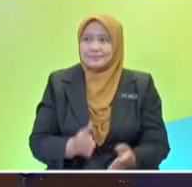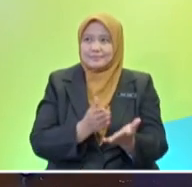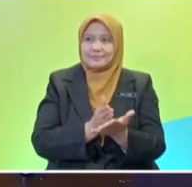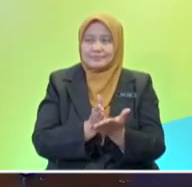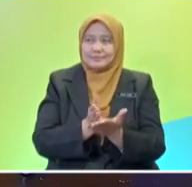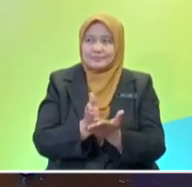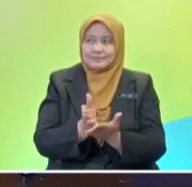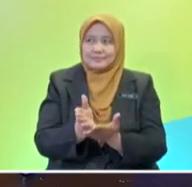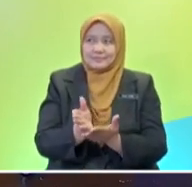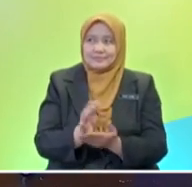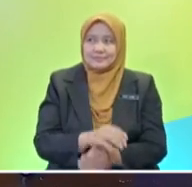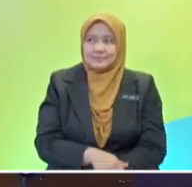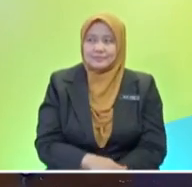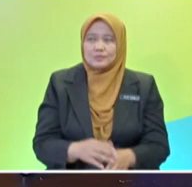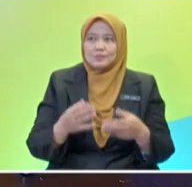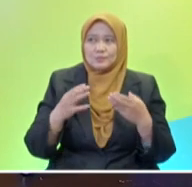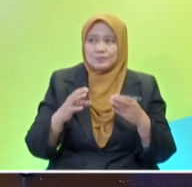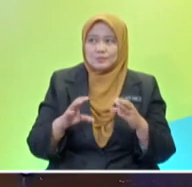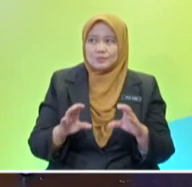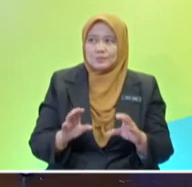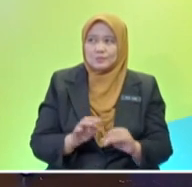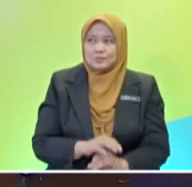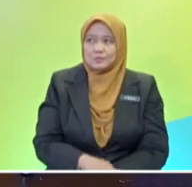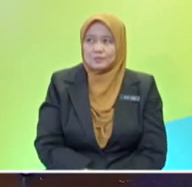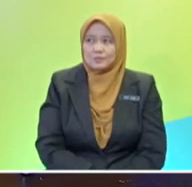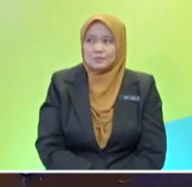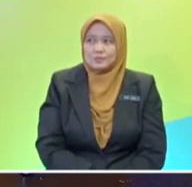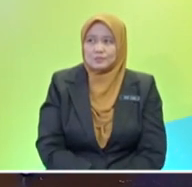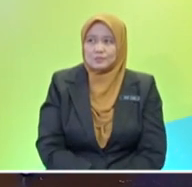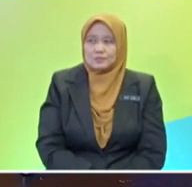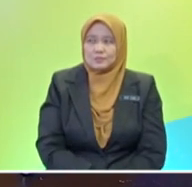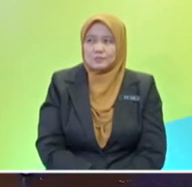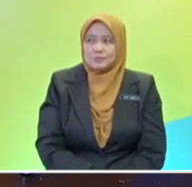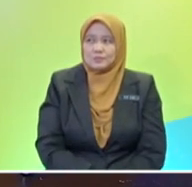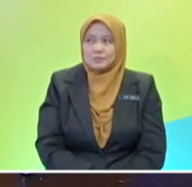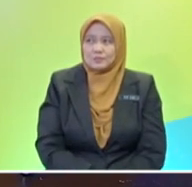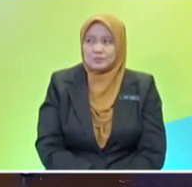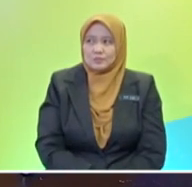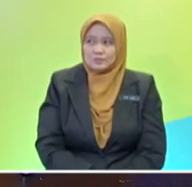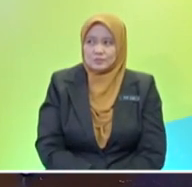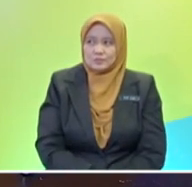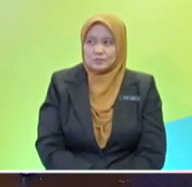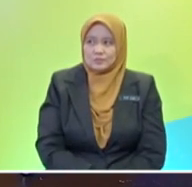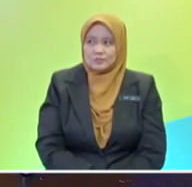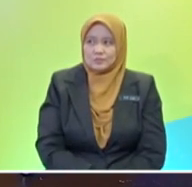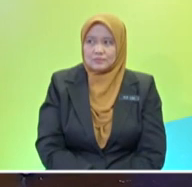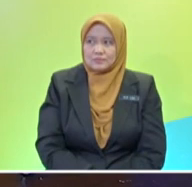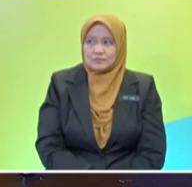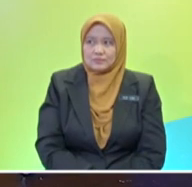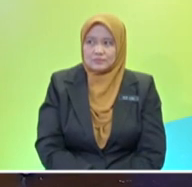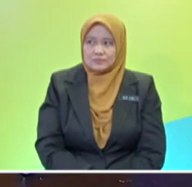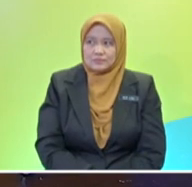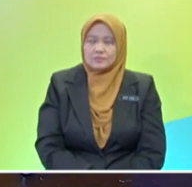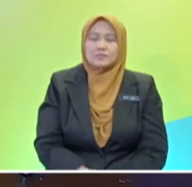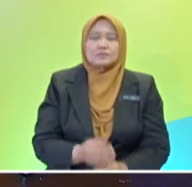Din. Din cuba kita asingkan. Din tengok daun yang ada ni. Okay. Din tolong